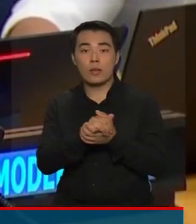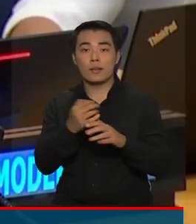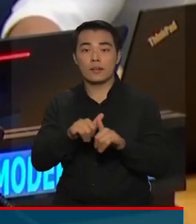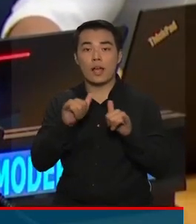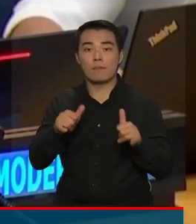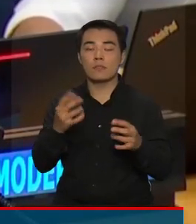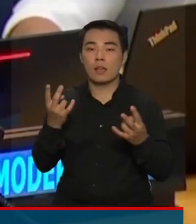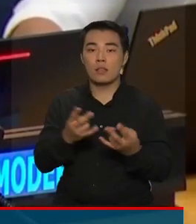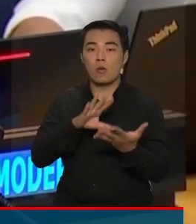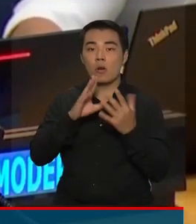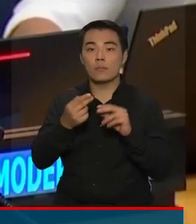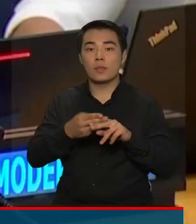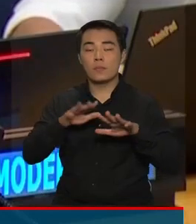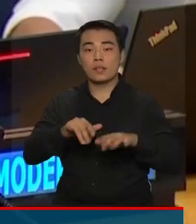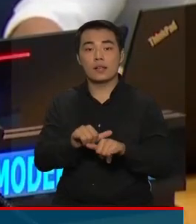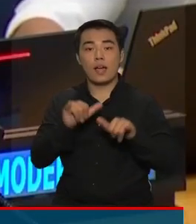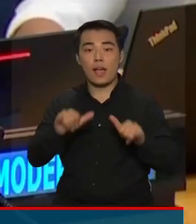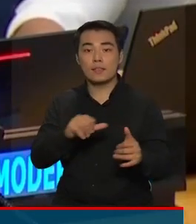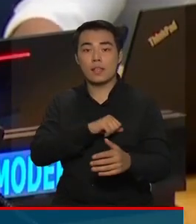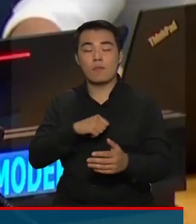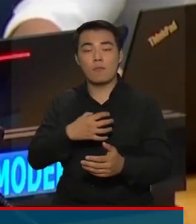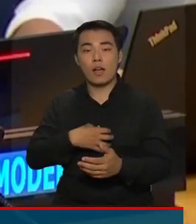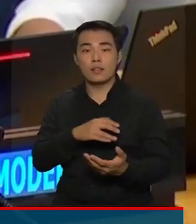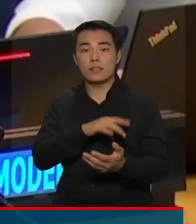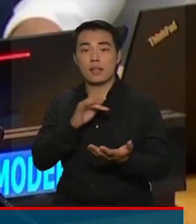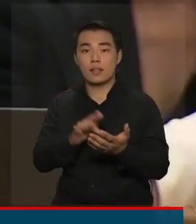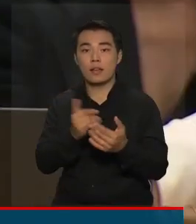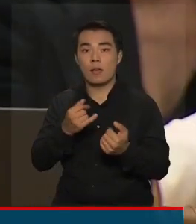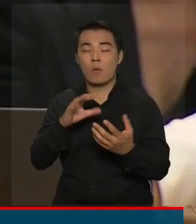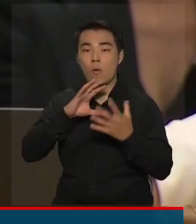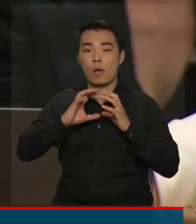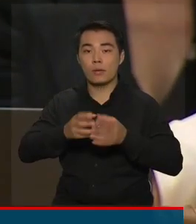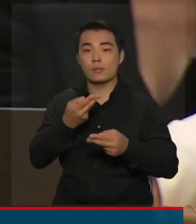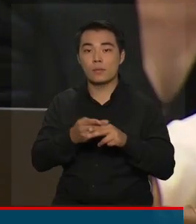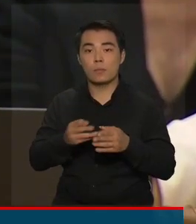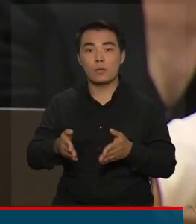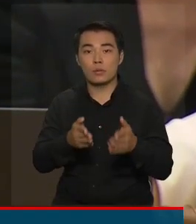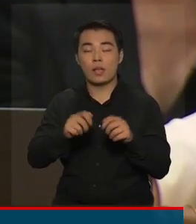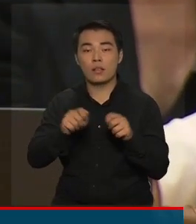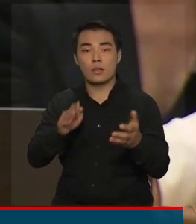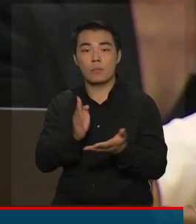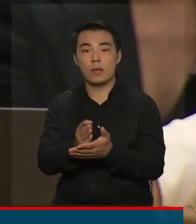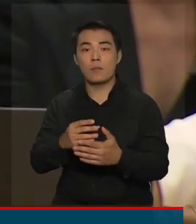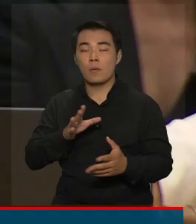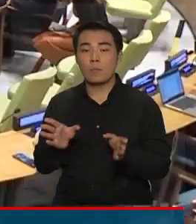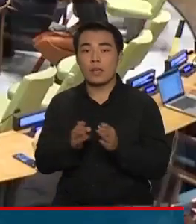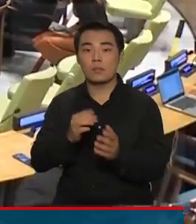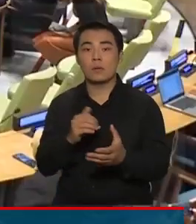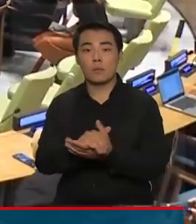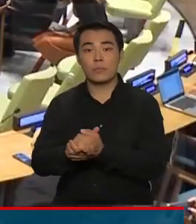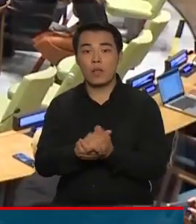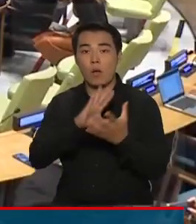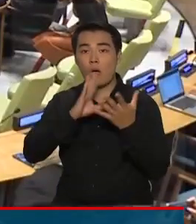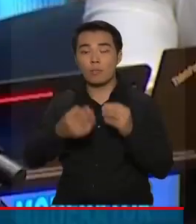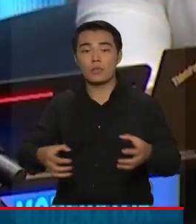нығайтуға тиіспіз. Орнықты даму саласындағы мақсаттар бәріміз үшін жарқын әлемге жол ашады. Біз бірігуіміз және күш-жігерімізді